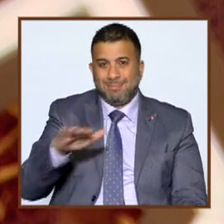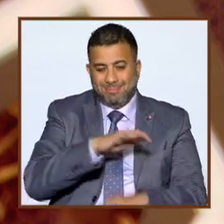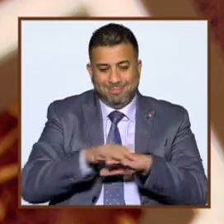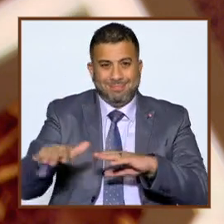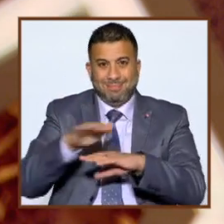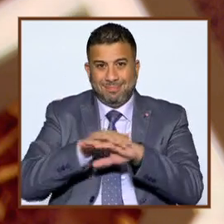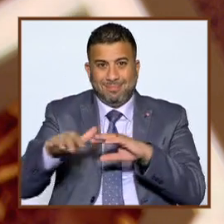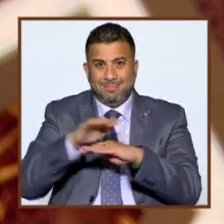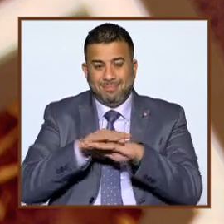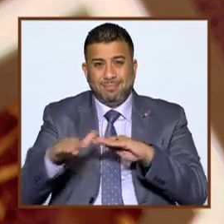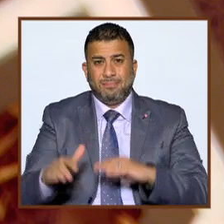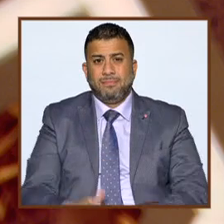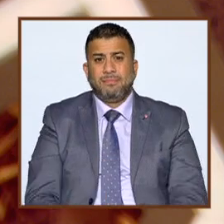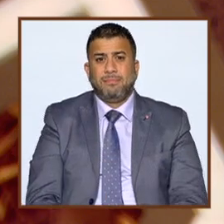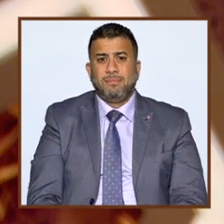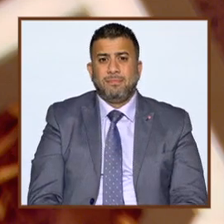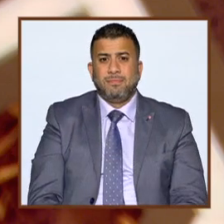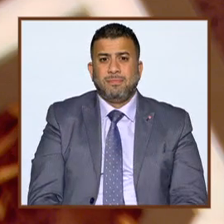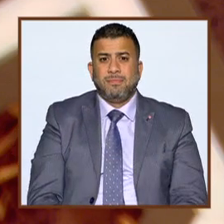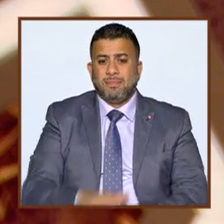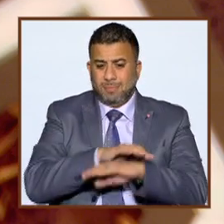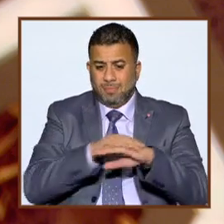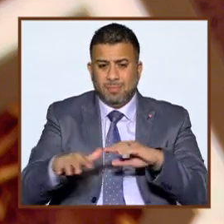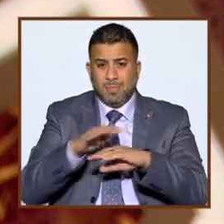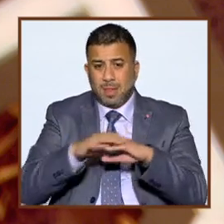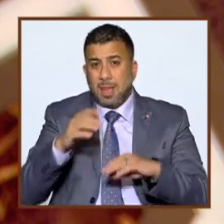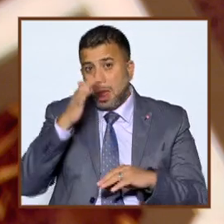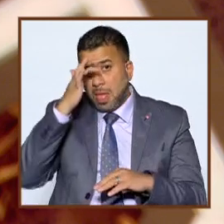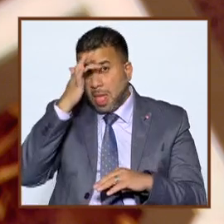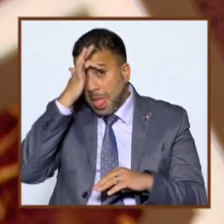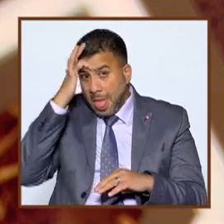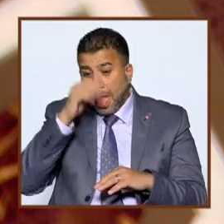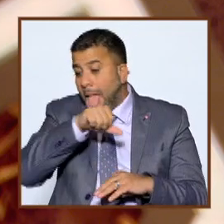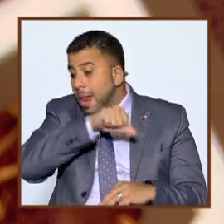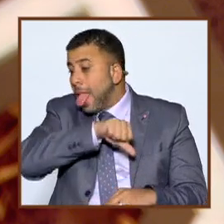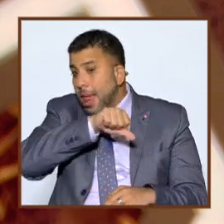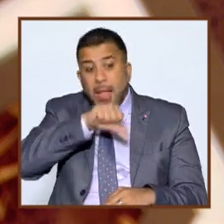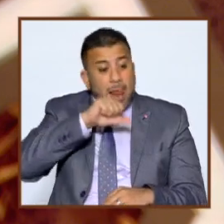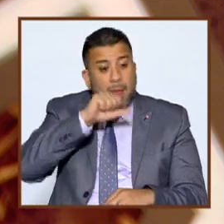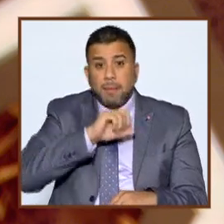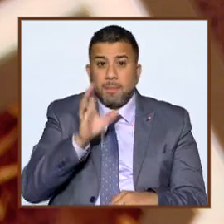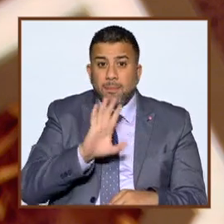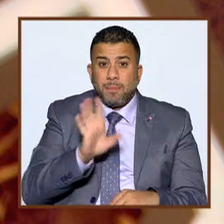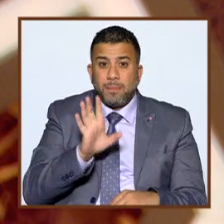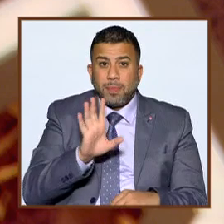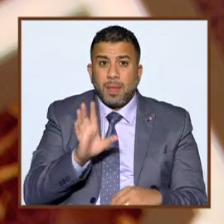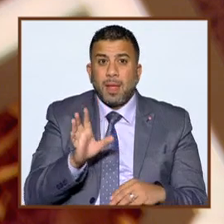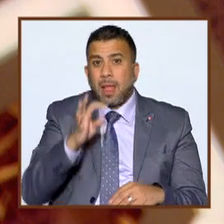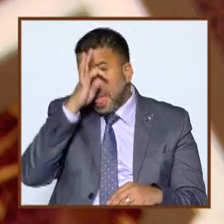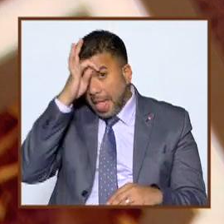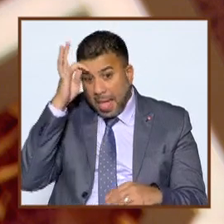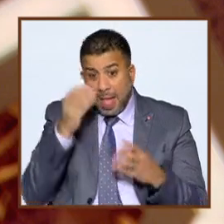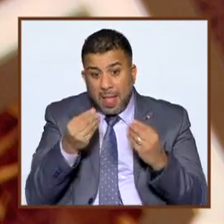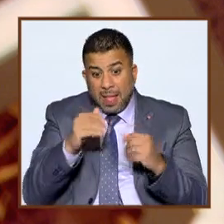يعني بالنسبة للكلب ليس عليه على جسمه عرق، يعني لم يصدر عرقا ولم يكن هناك رطوبة